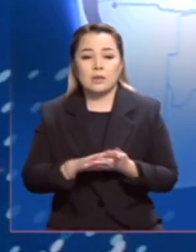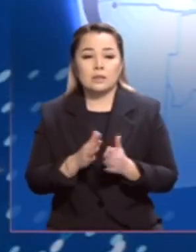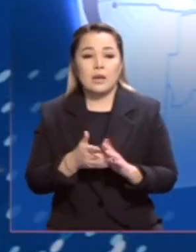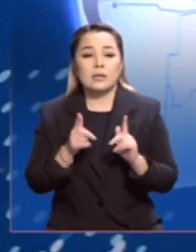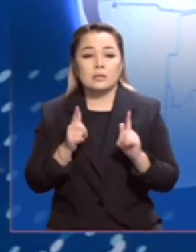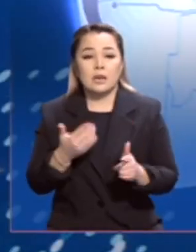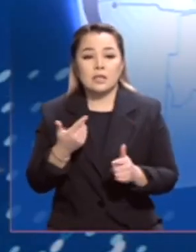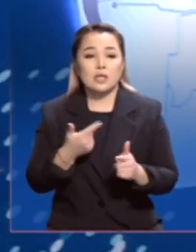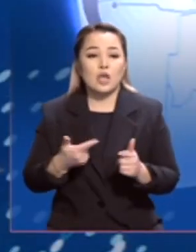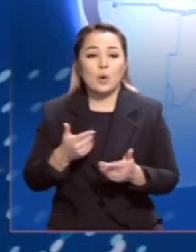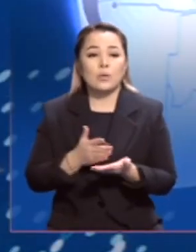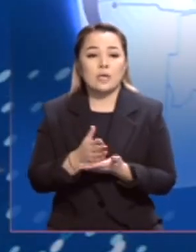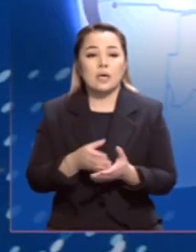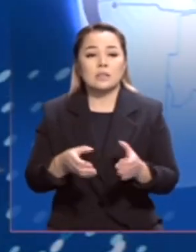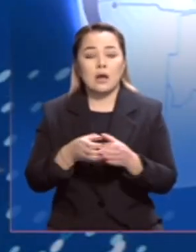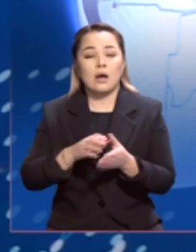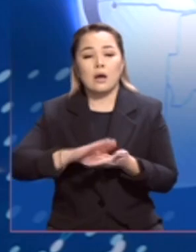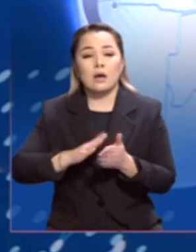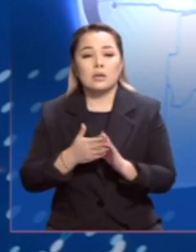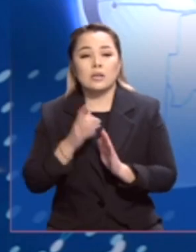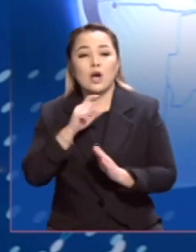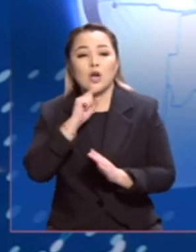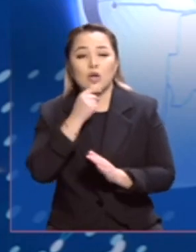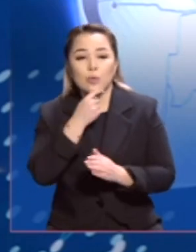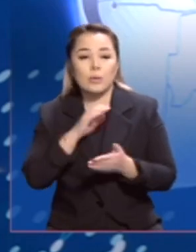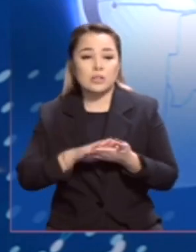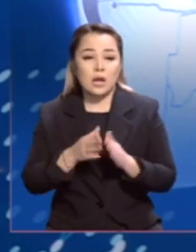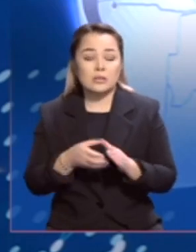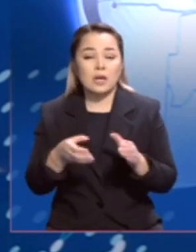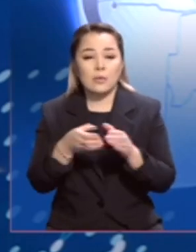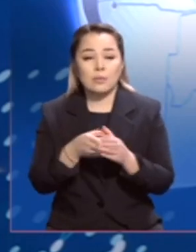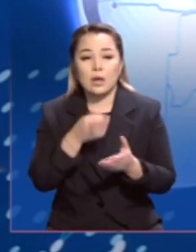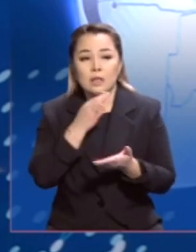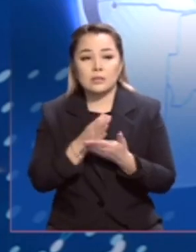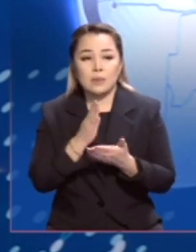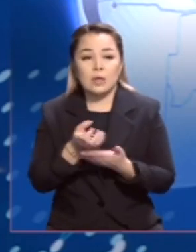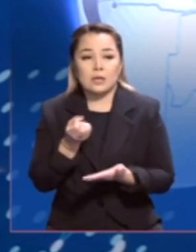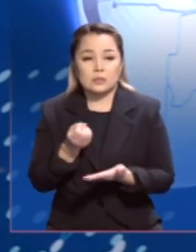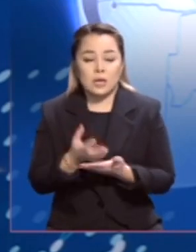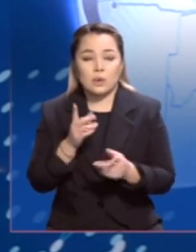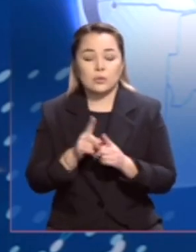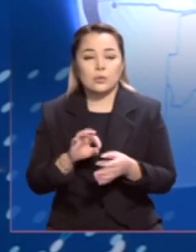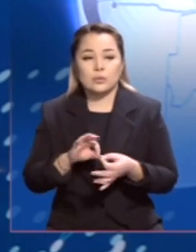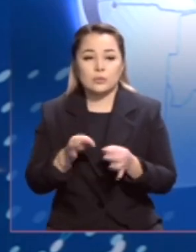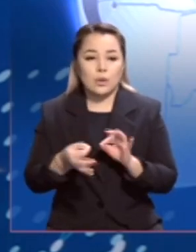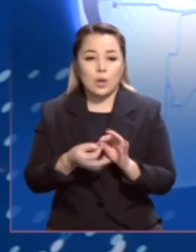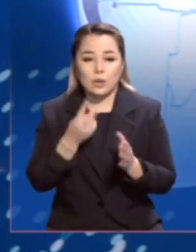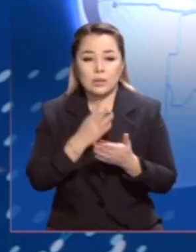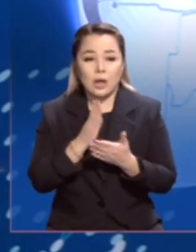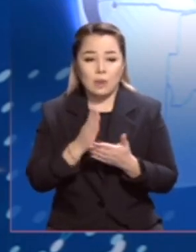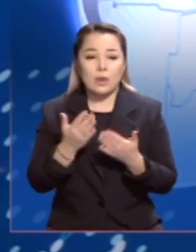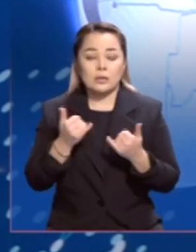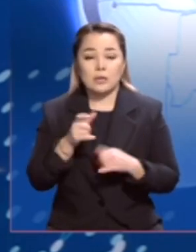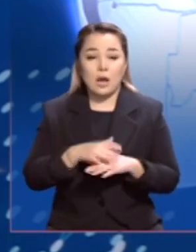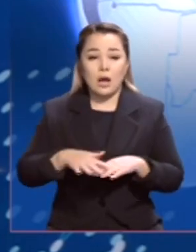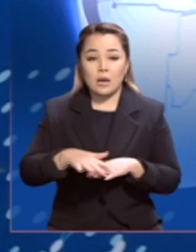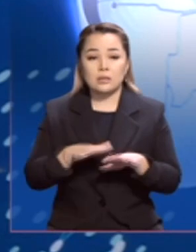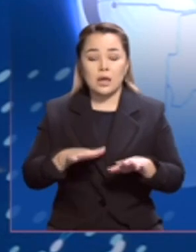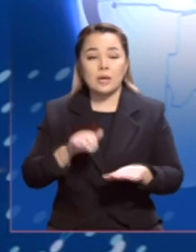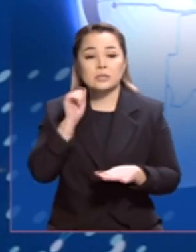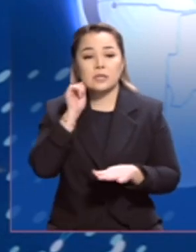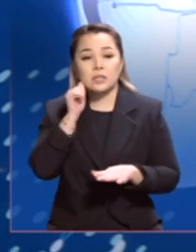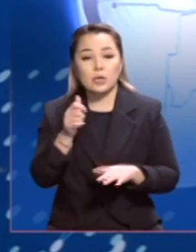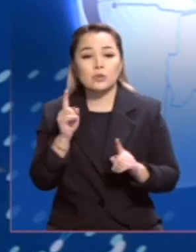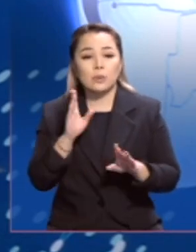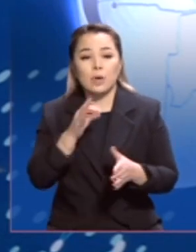болмас, геосаяси ахуалдан бөлек экономикалық жағдай мәз емес. Қымбатшылық қысып барады. Сондықтан халықты